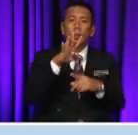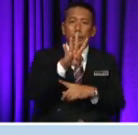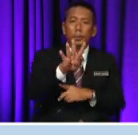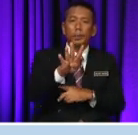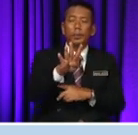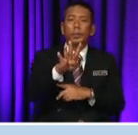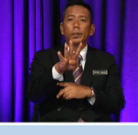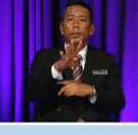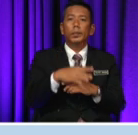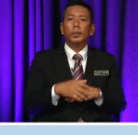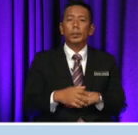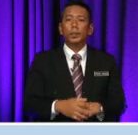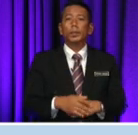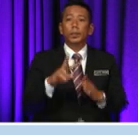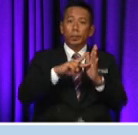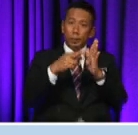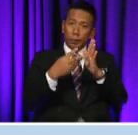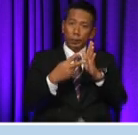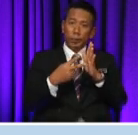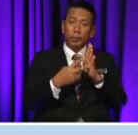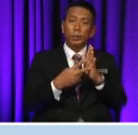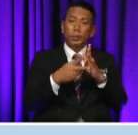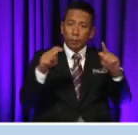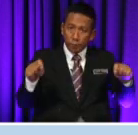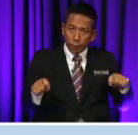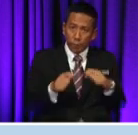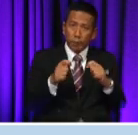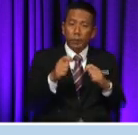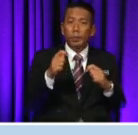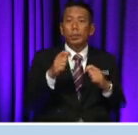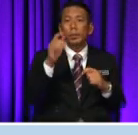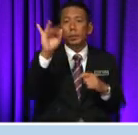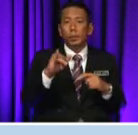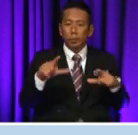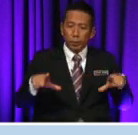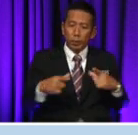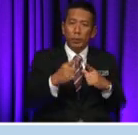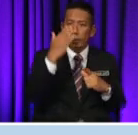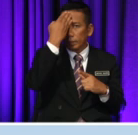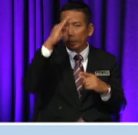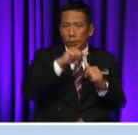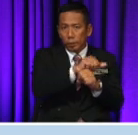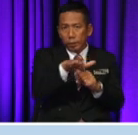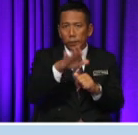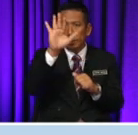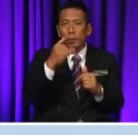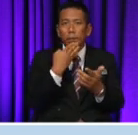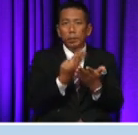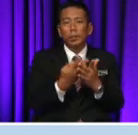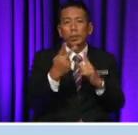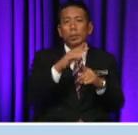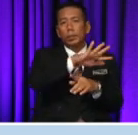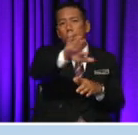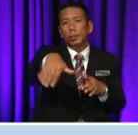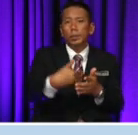efektif bermaksud Setiap tindakan yang dilaksanakan akan memberikan kesan yang baik kepada semua